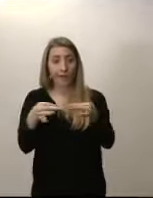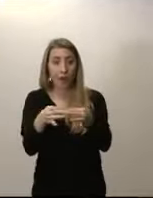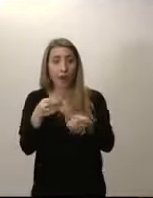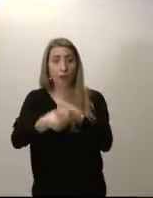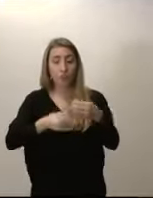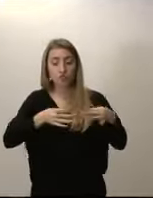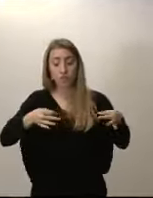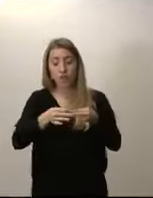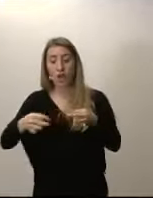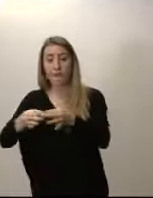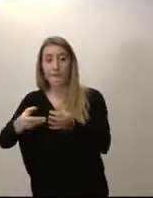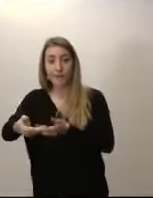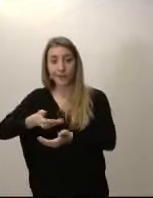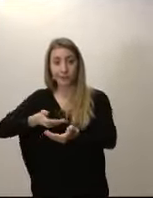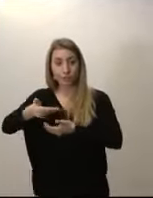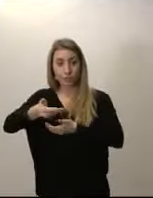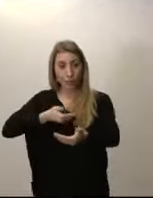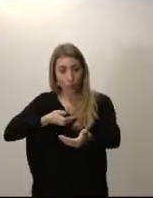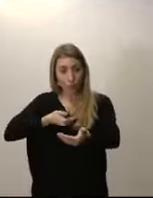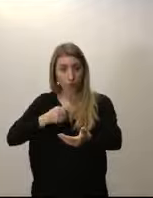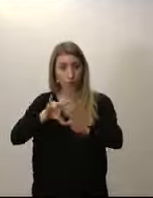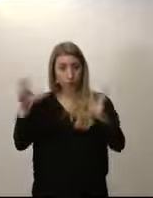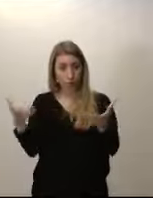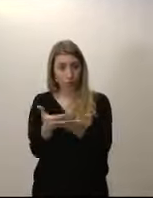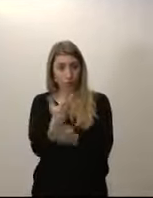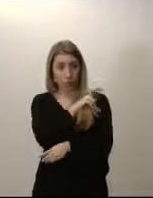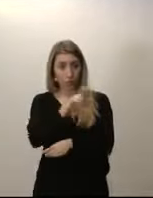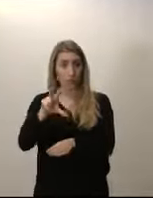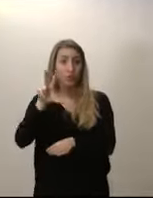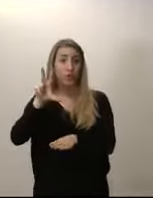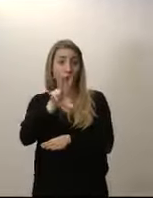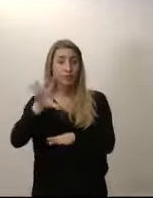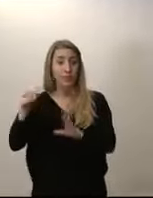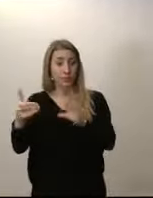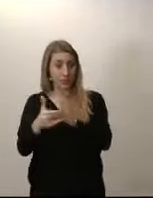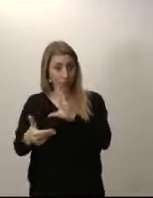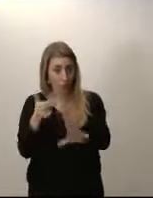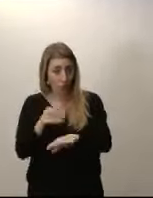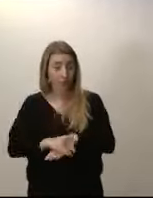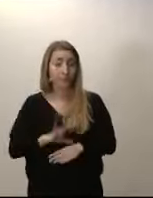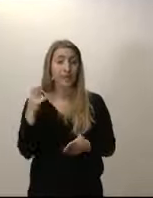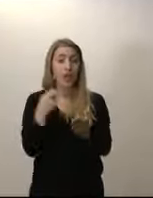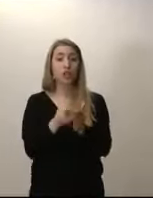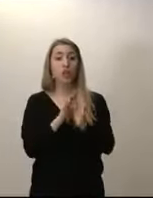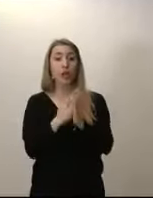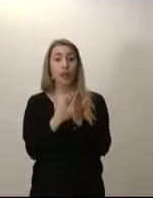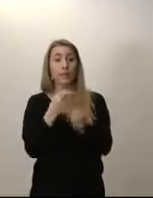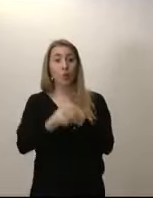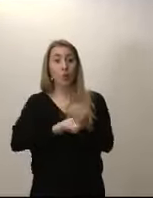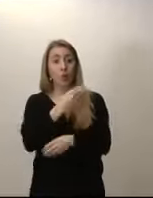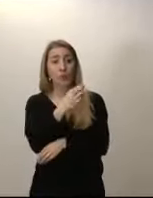terrain, c'est un poste qui représente 335 000 euros ça, des achats de livres et de CD